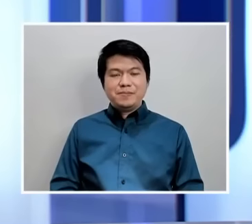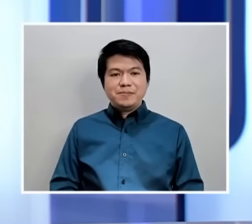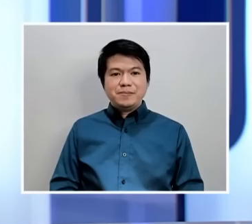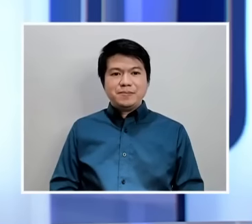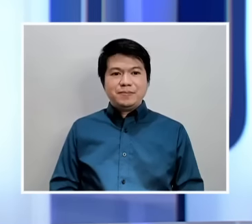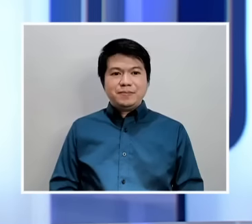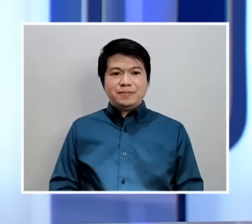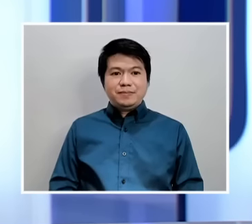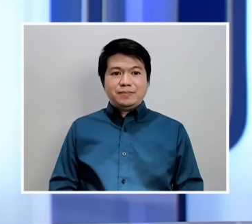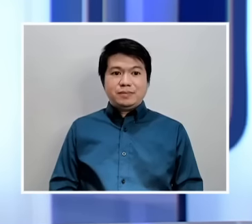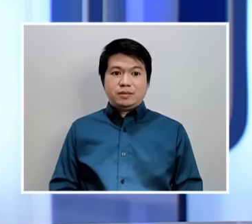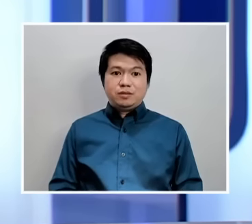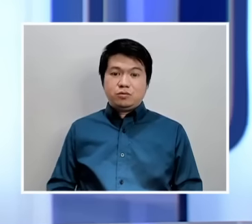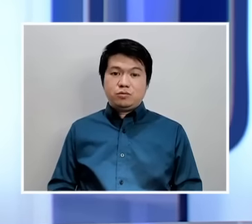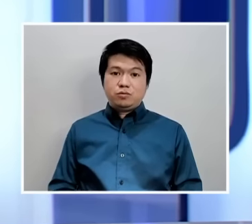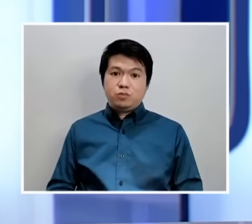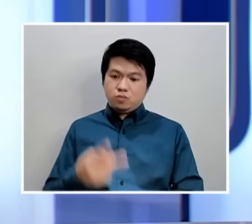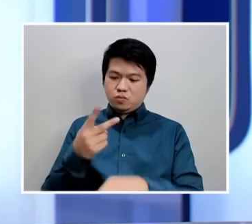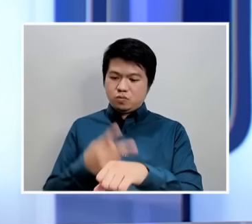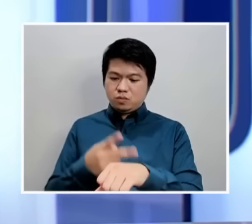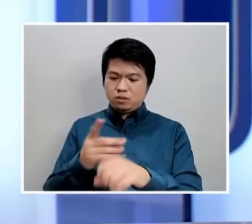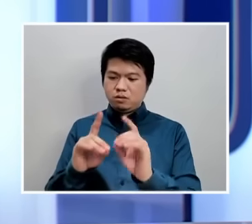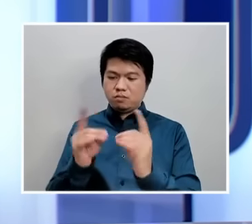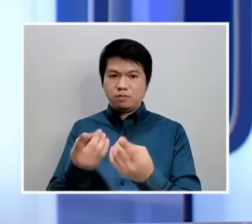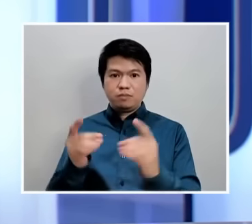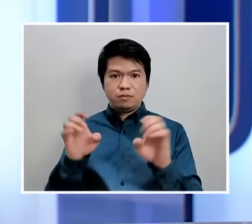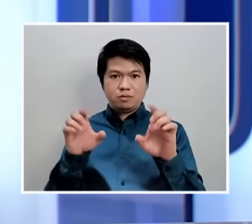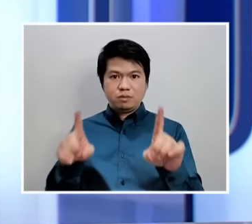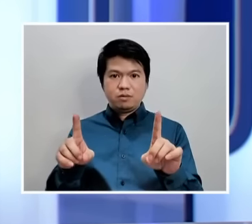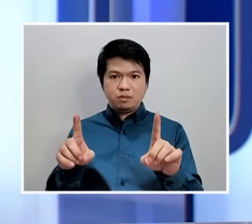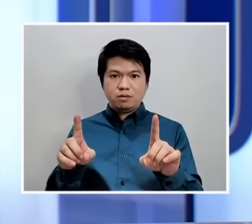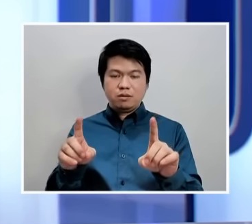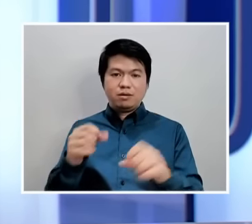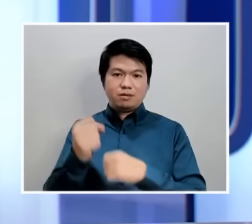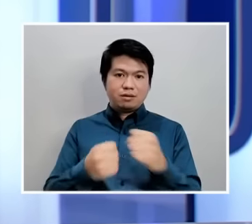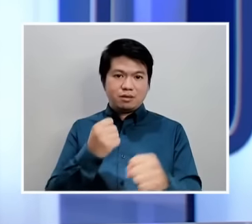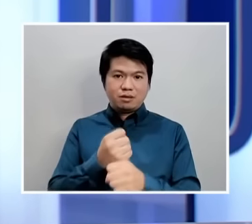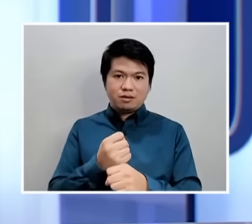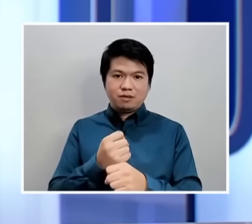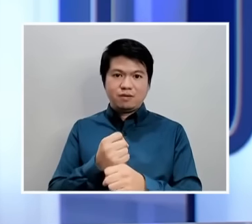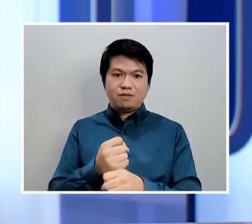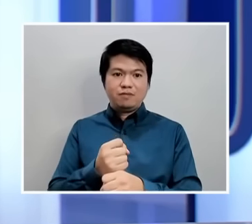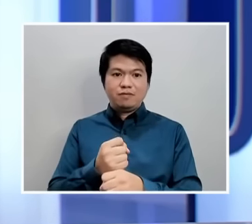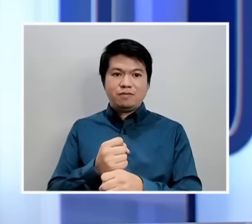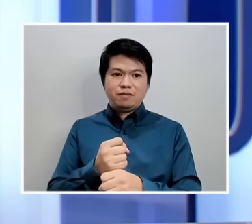Dinoble na ng Department of Education ang Annual Vacation Service Credits o VSCs